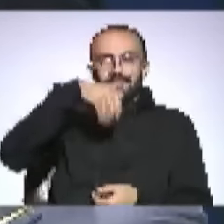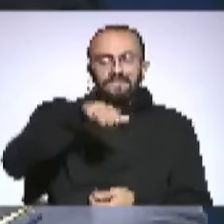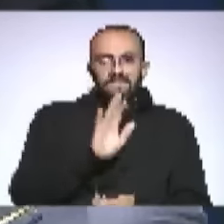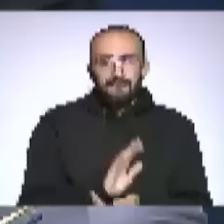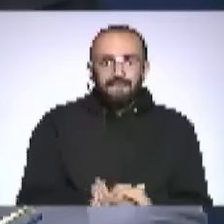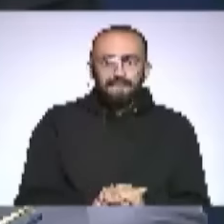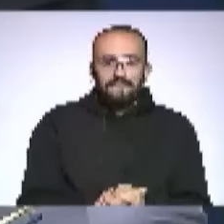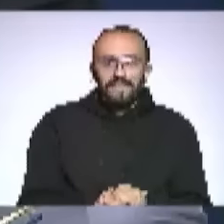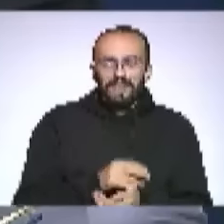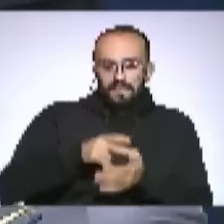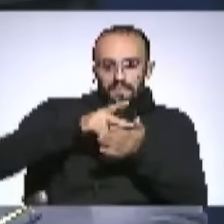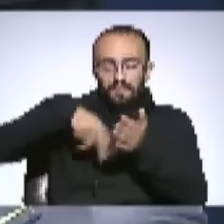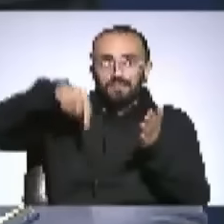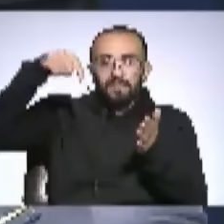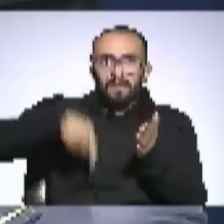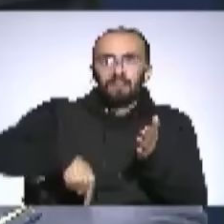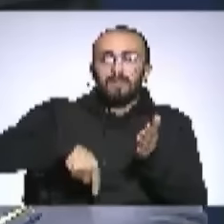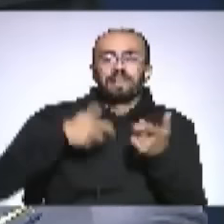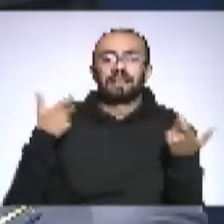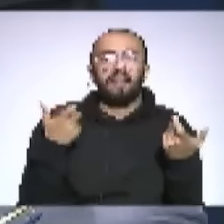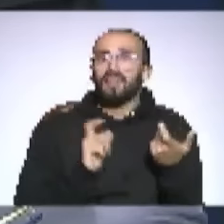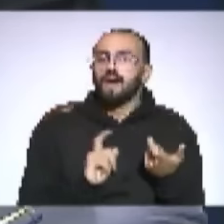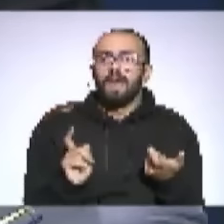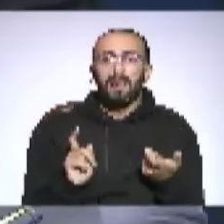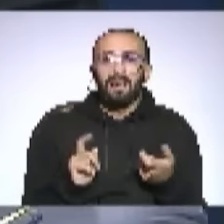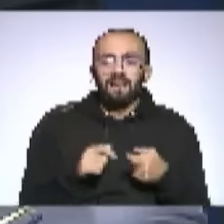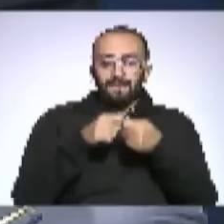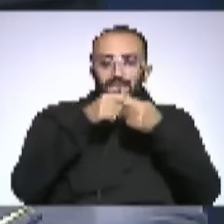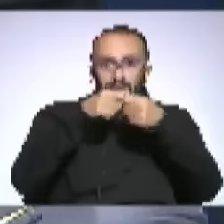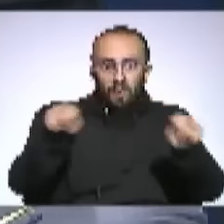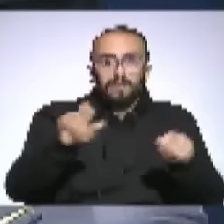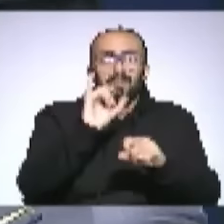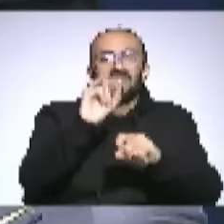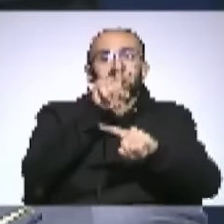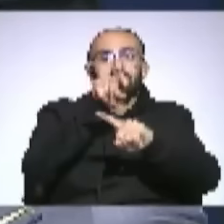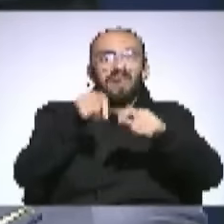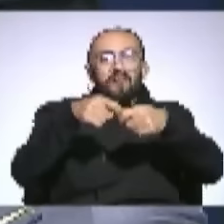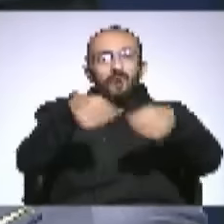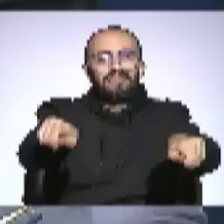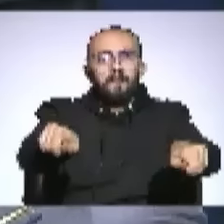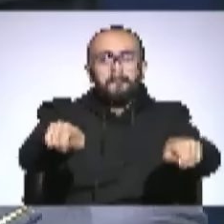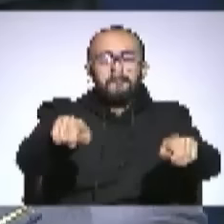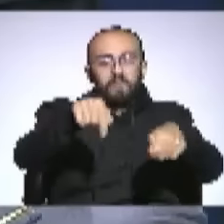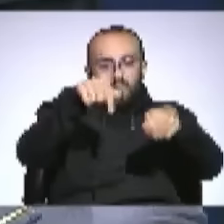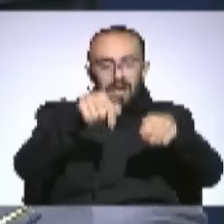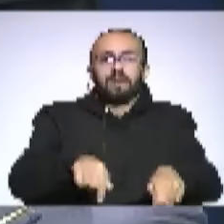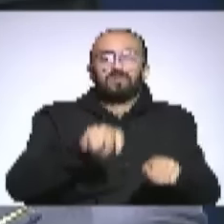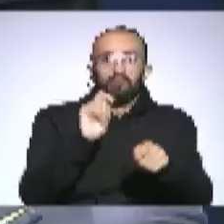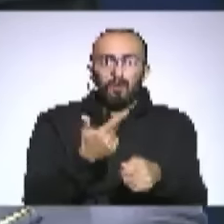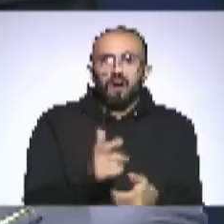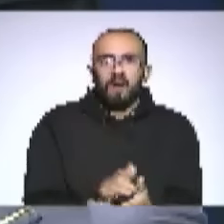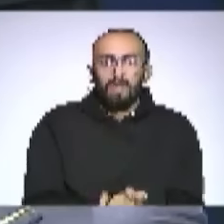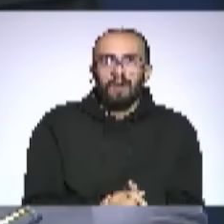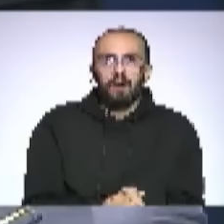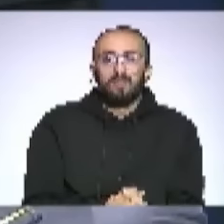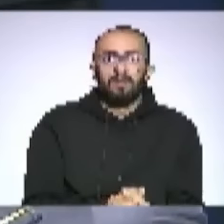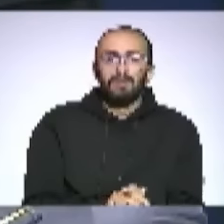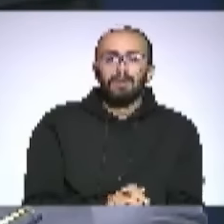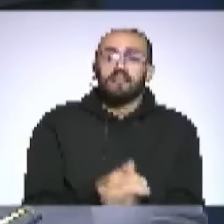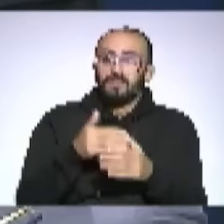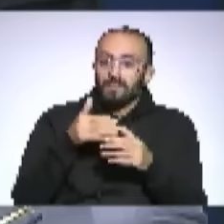انت تروح تتعاقد عليها النهارده ما تستناش وتدفع ال 50% المقدم الاول هتكمل بال